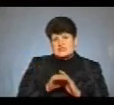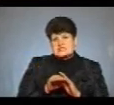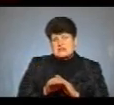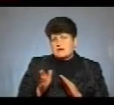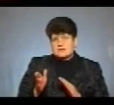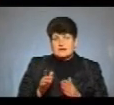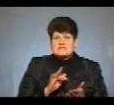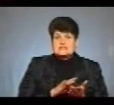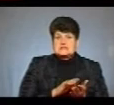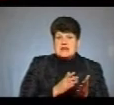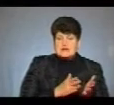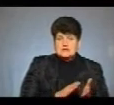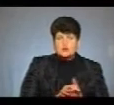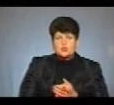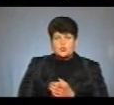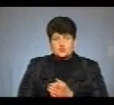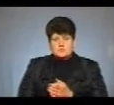це центр, Дружба,